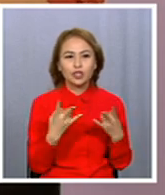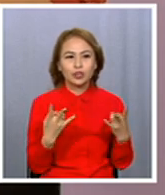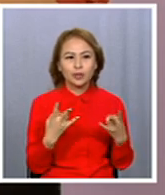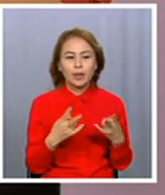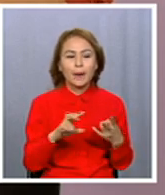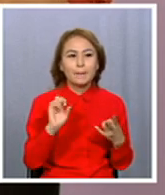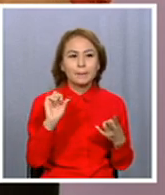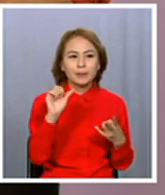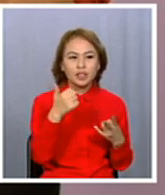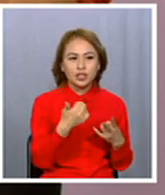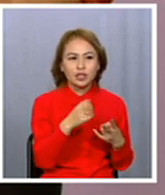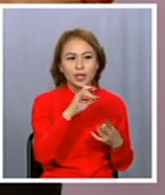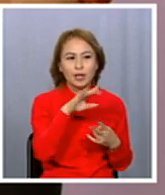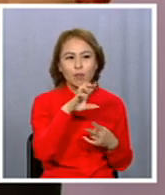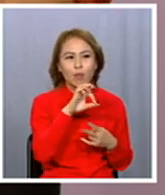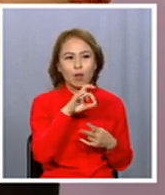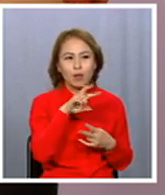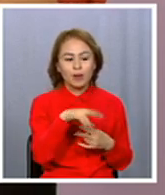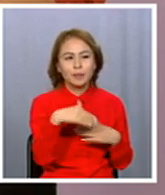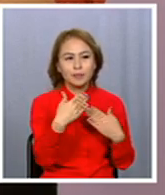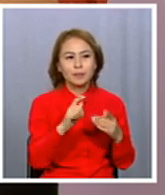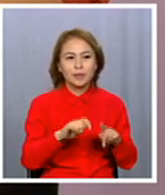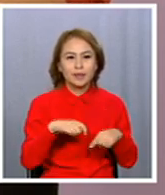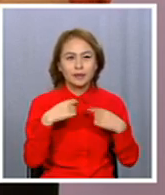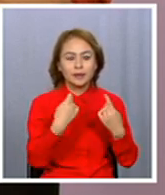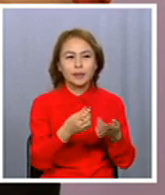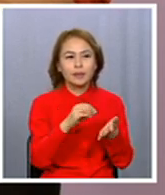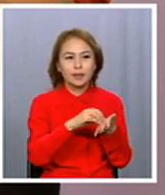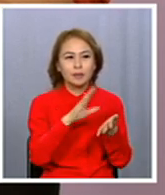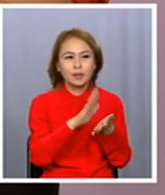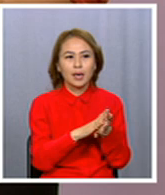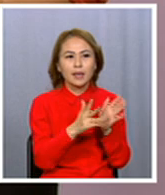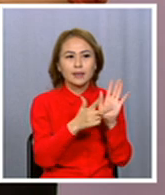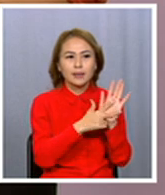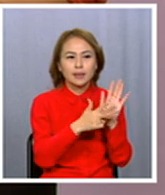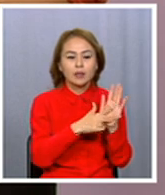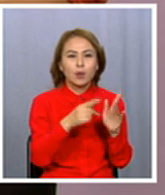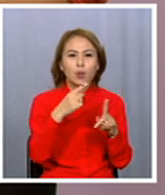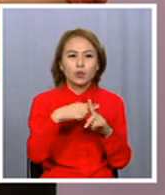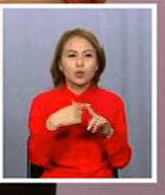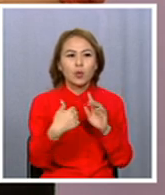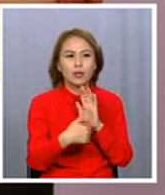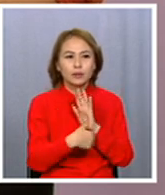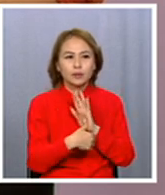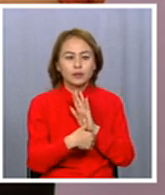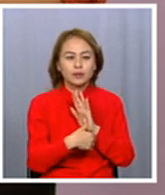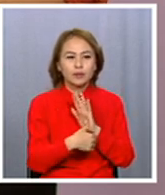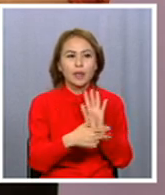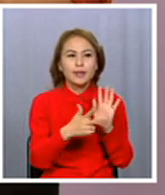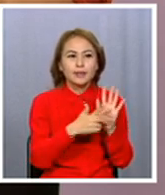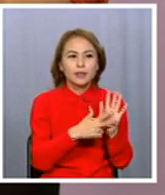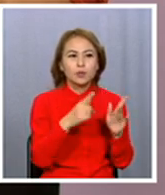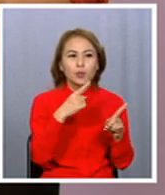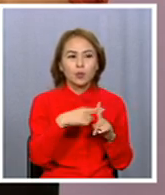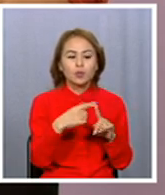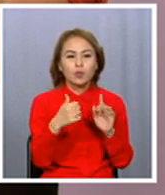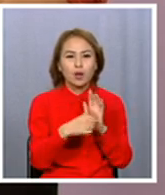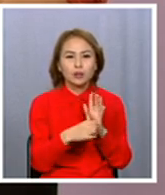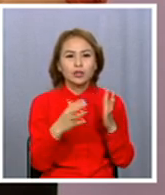Бірінші Ерболға берілген өрнек 8 бен 6-ның қосындысы. 8